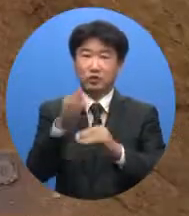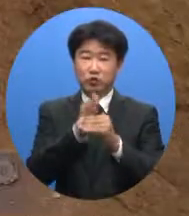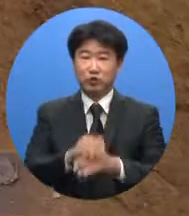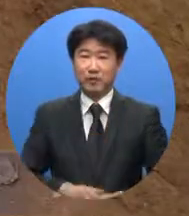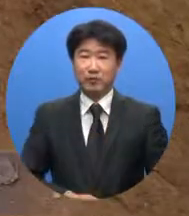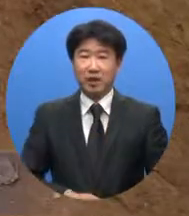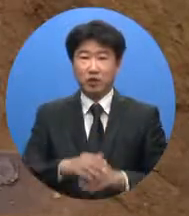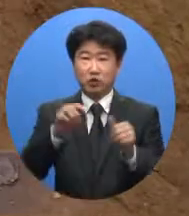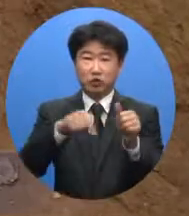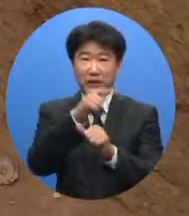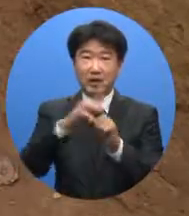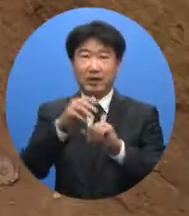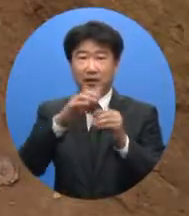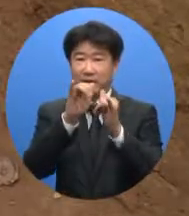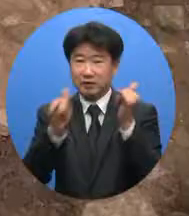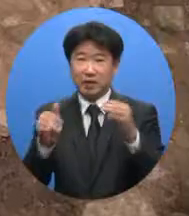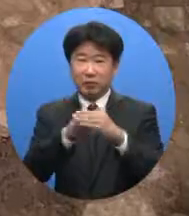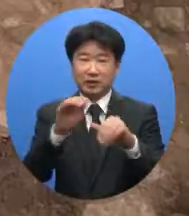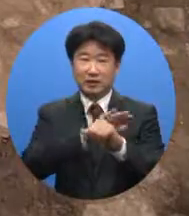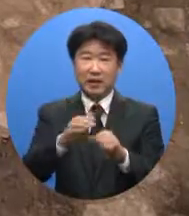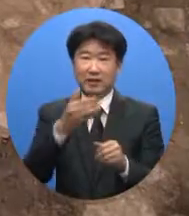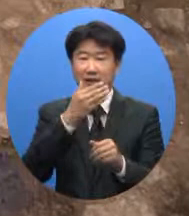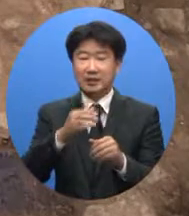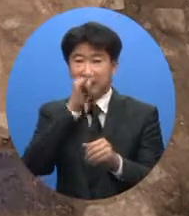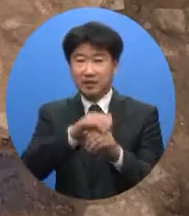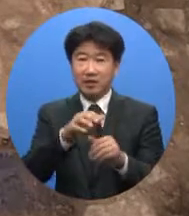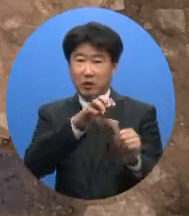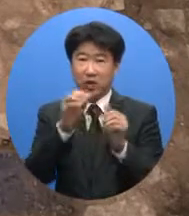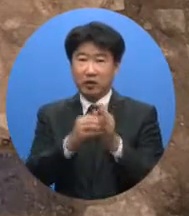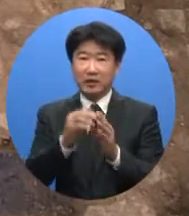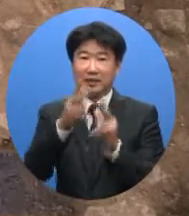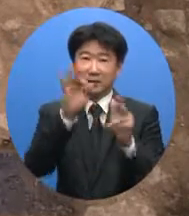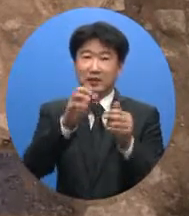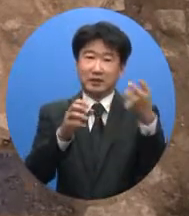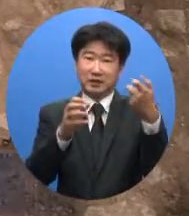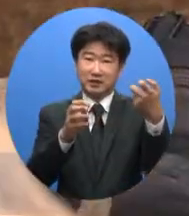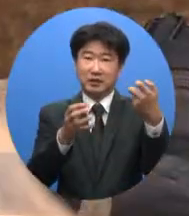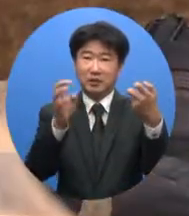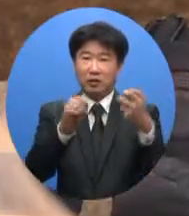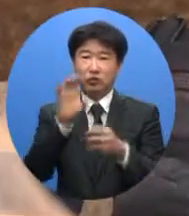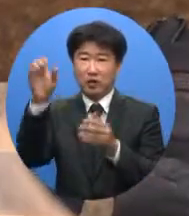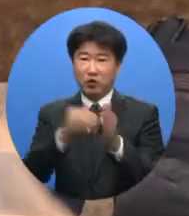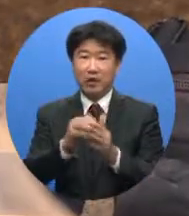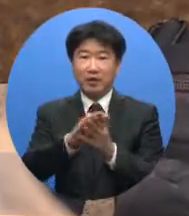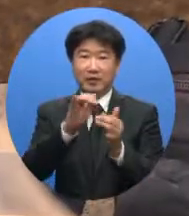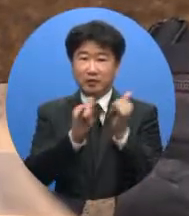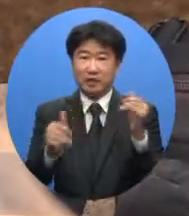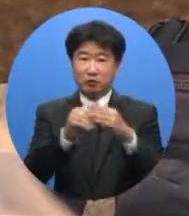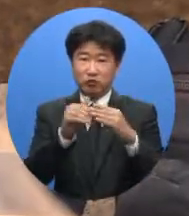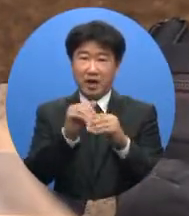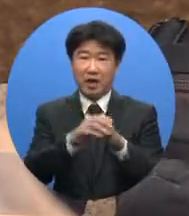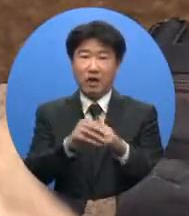옥전 고분군은 주변의 역사문화 인프라가 잘 구축된 점을 활용해 사업비 70억 원을 투입해 역사문화 테마파크로